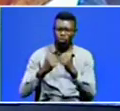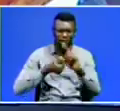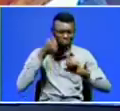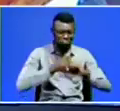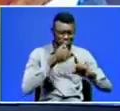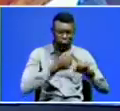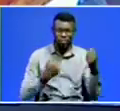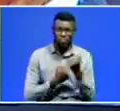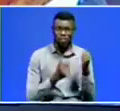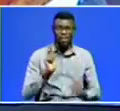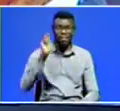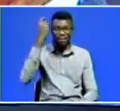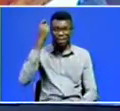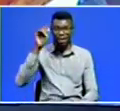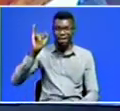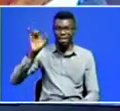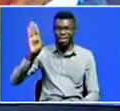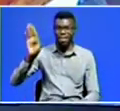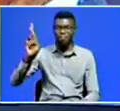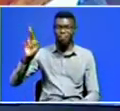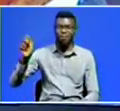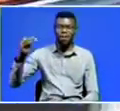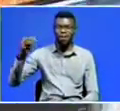kitaifa, anavyoarifu Ibrahim Karanja.